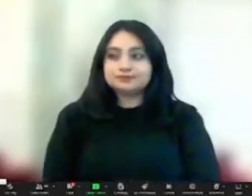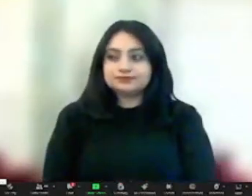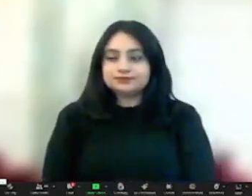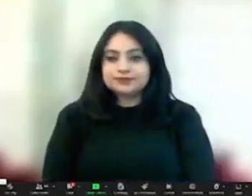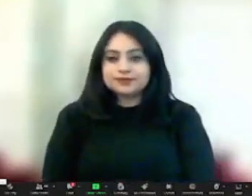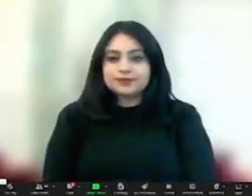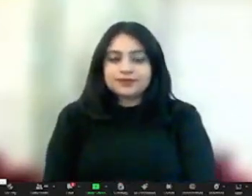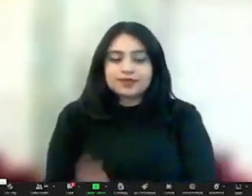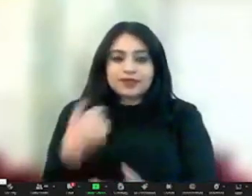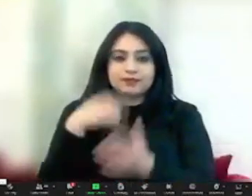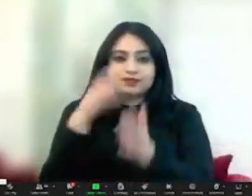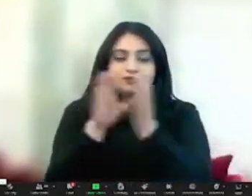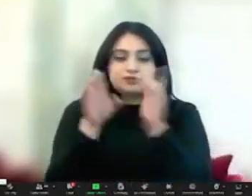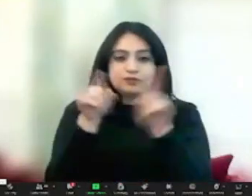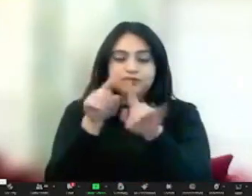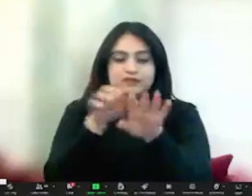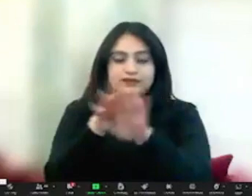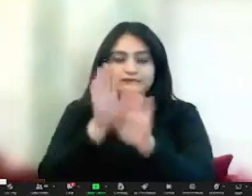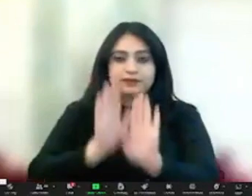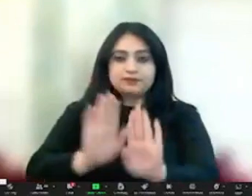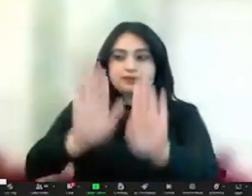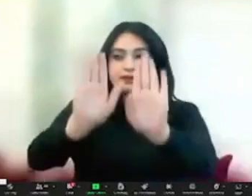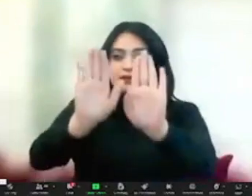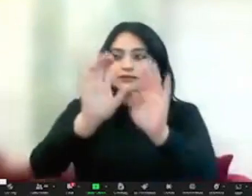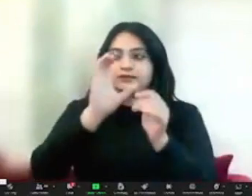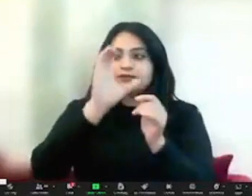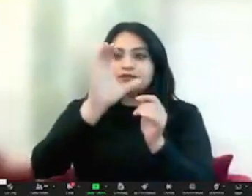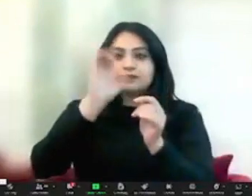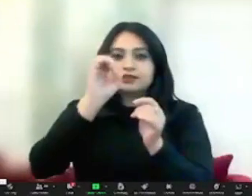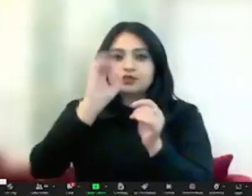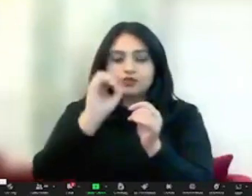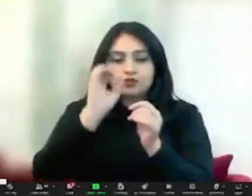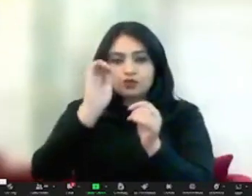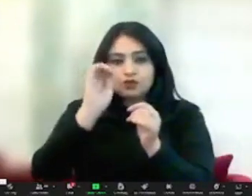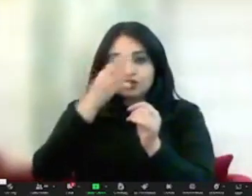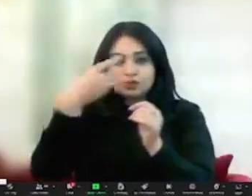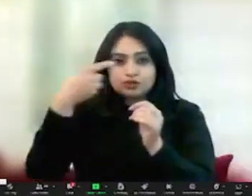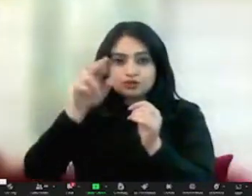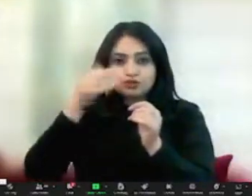हाम्रो तर्फबाट पनि धेरै धेरै बधाई छ सिइओ सुनिल